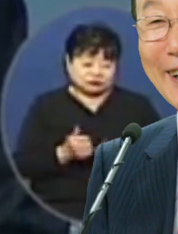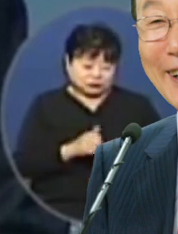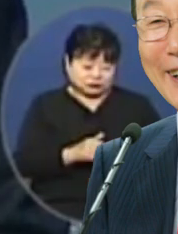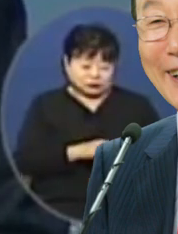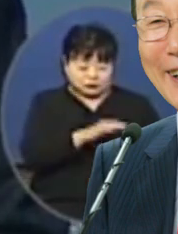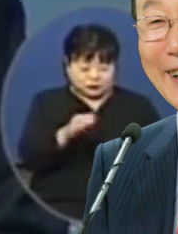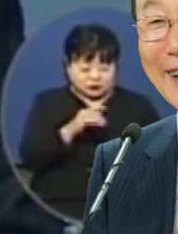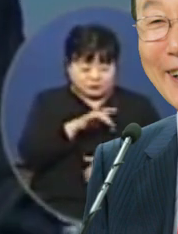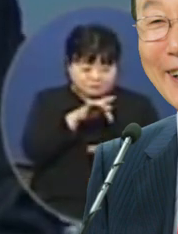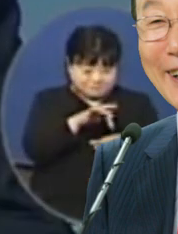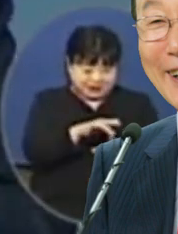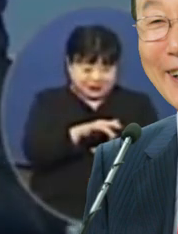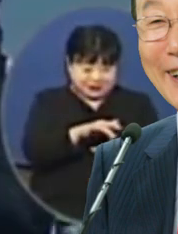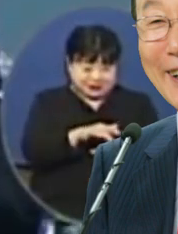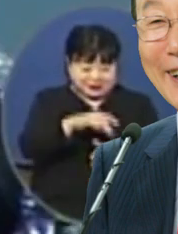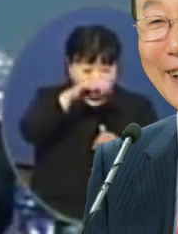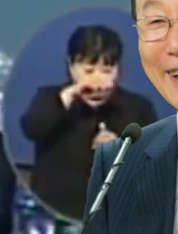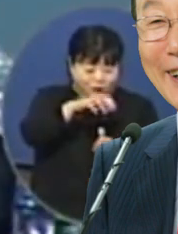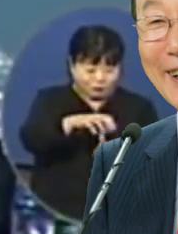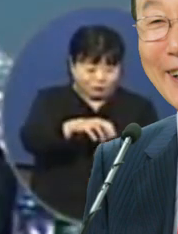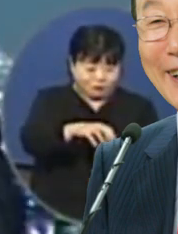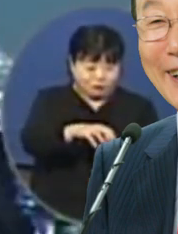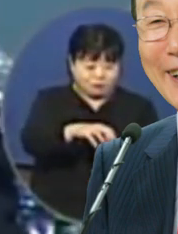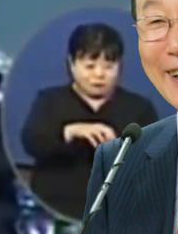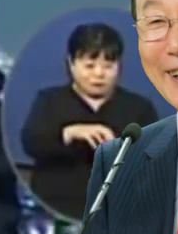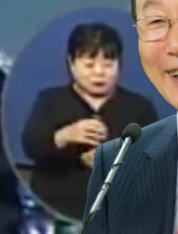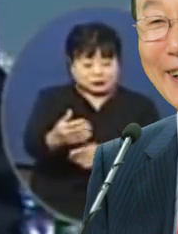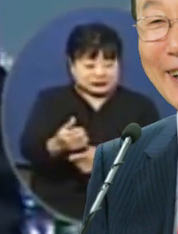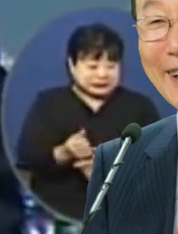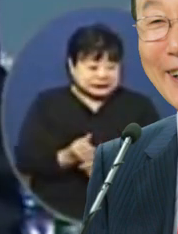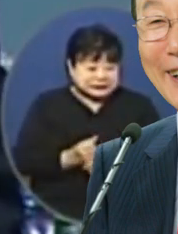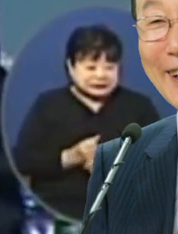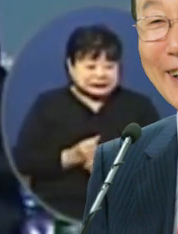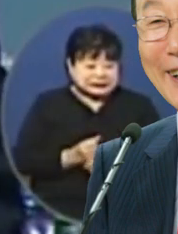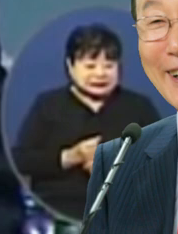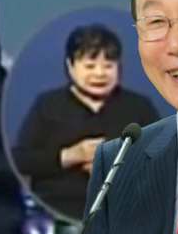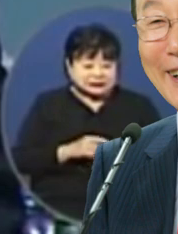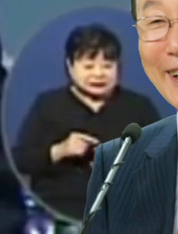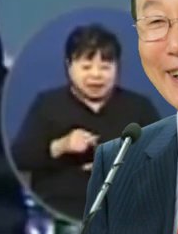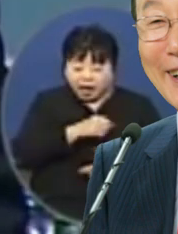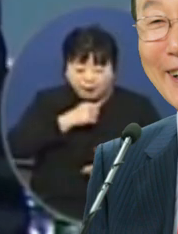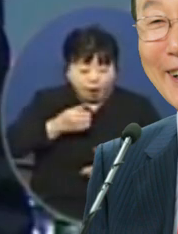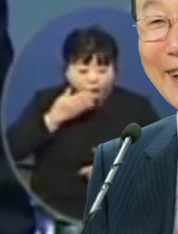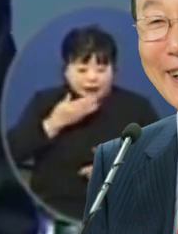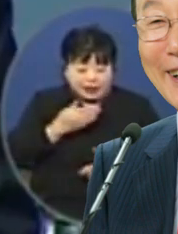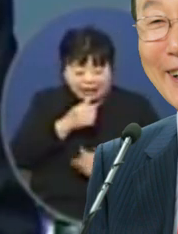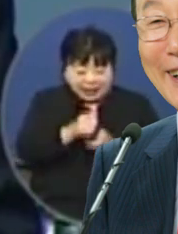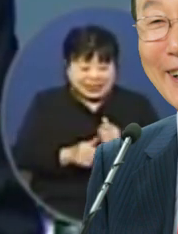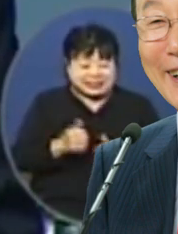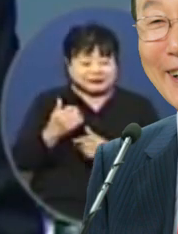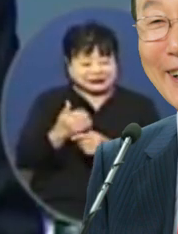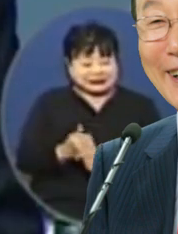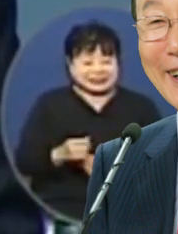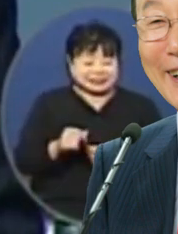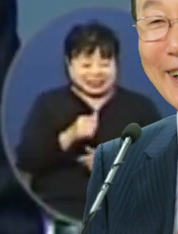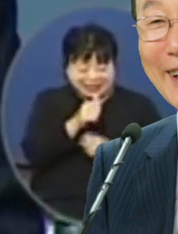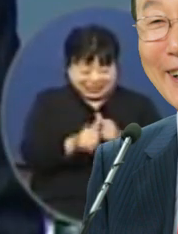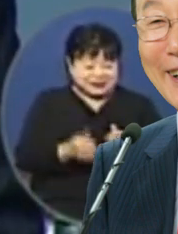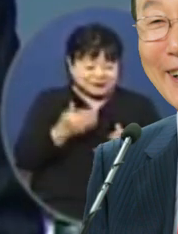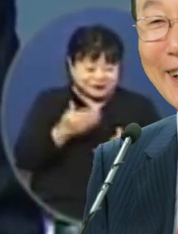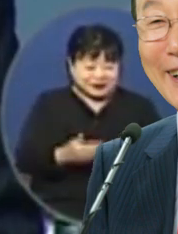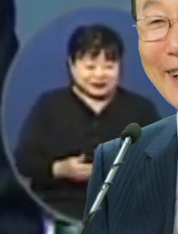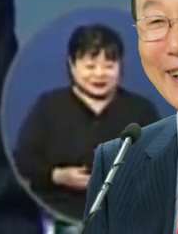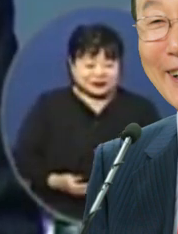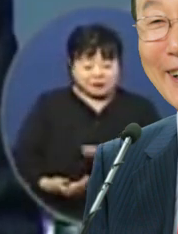우리는 마귀가 올무를 던져서 잡아서 요리해 먹으려고 할 때 하나님을 의지하면 하나님이